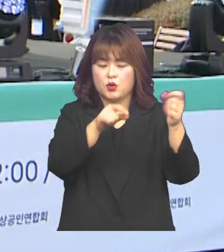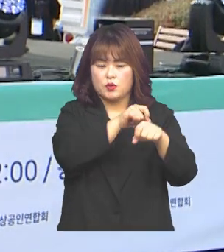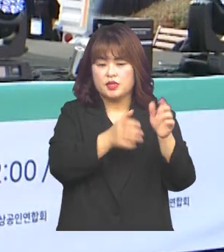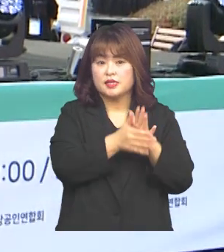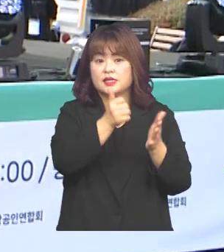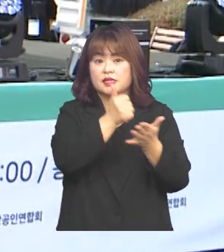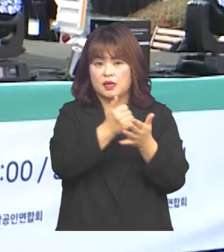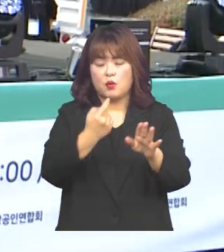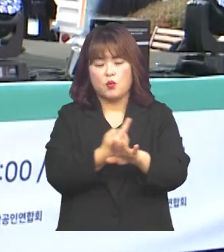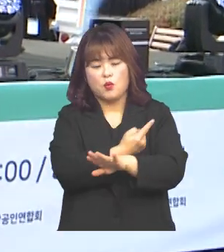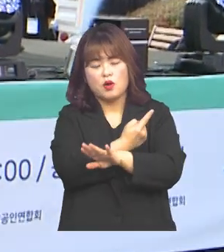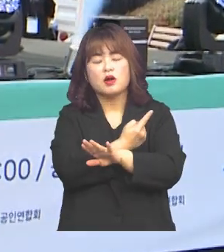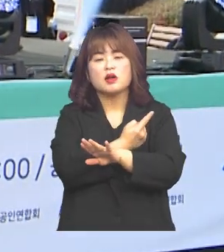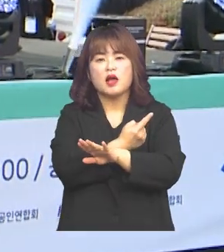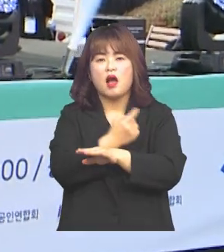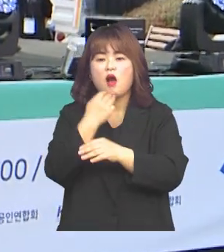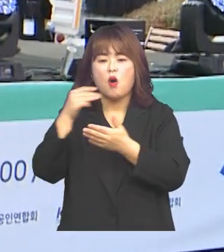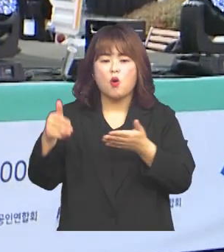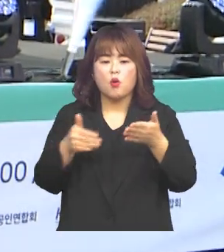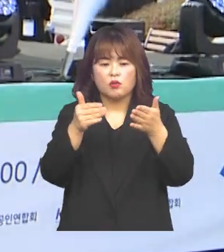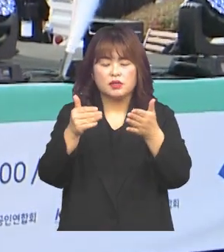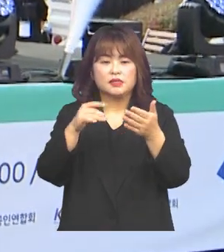개막식에는 이상일 용인특례시장과